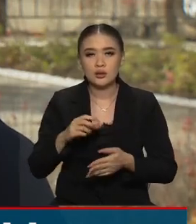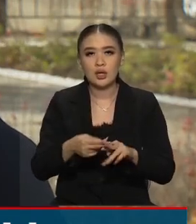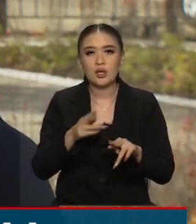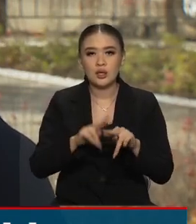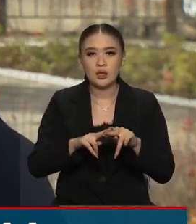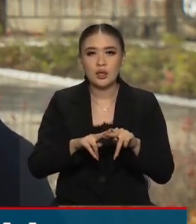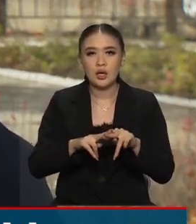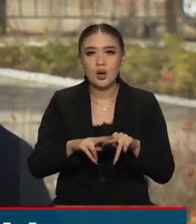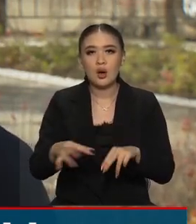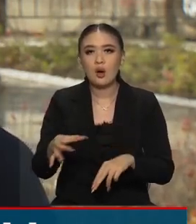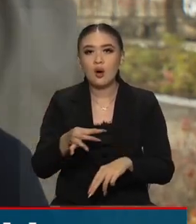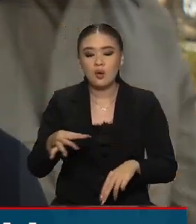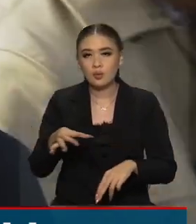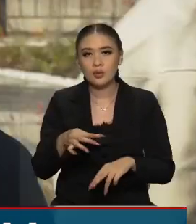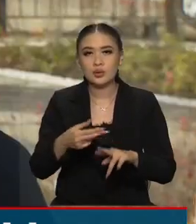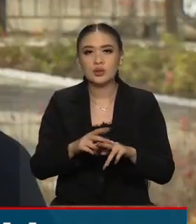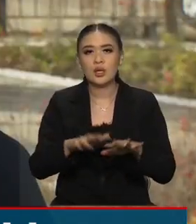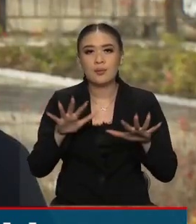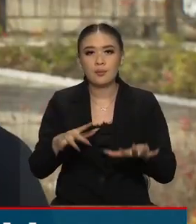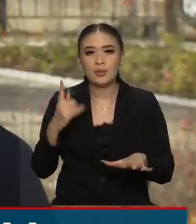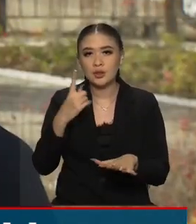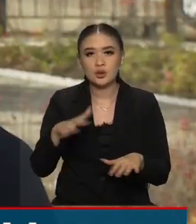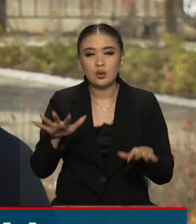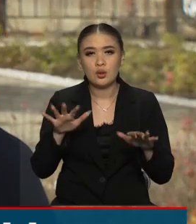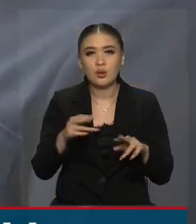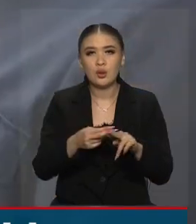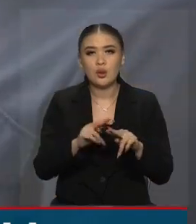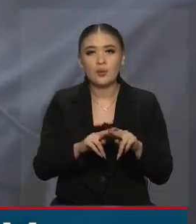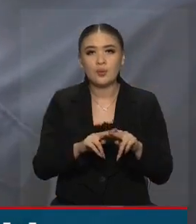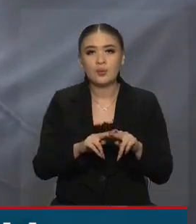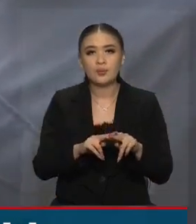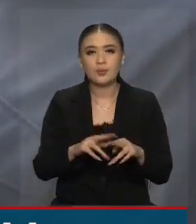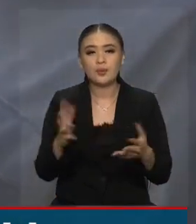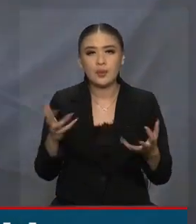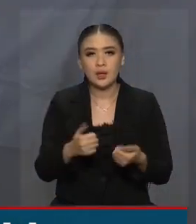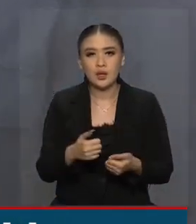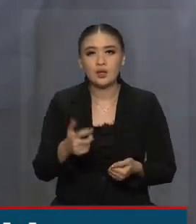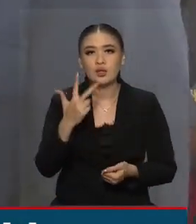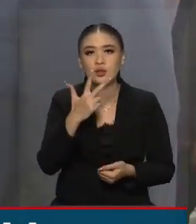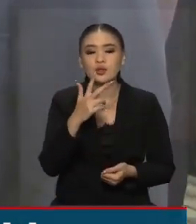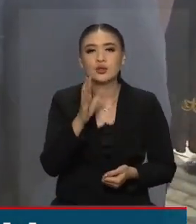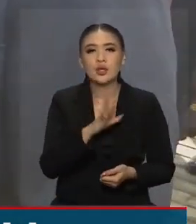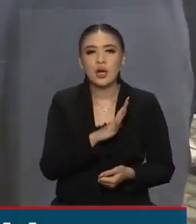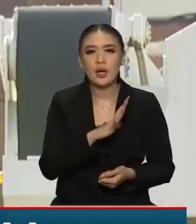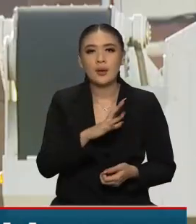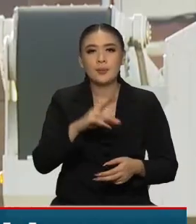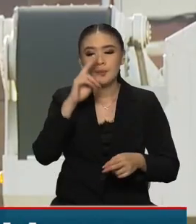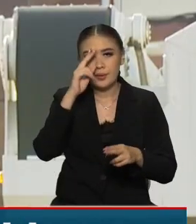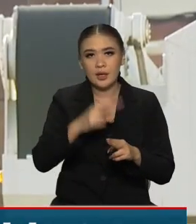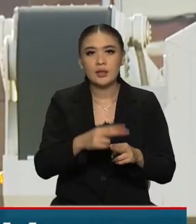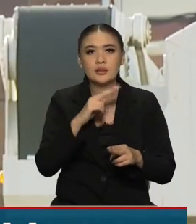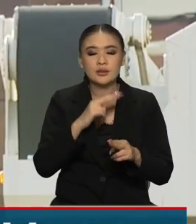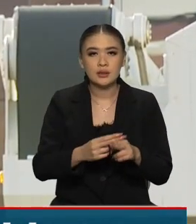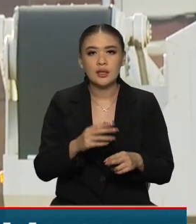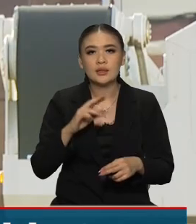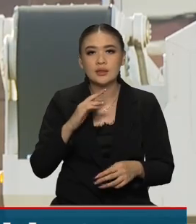сапта, облыстан да, аудан бойынша да бірінші орындарға жүлделі болатын. Асқар үш ағайынды, ағасымен інісі және қарындасы